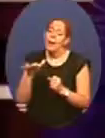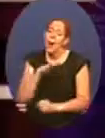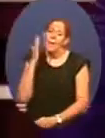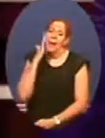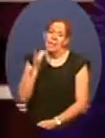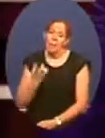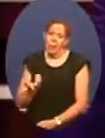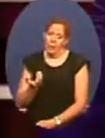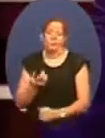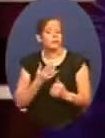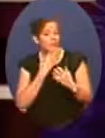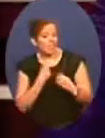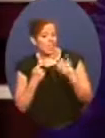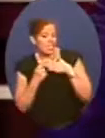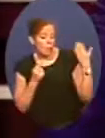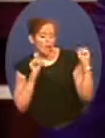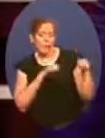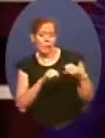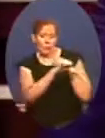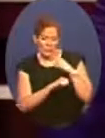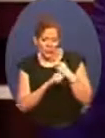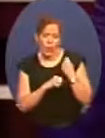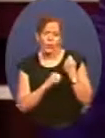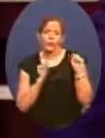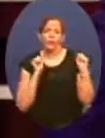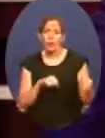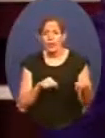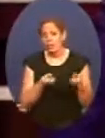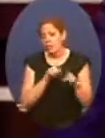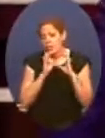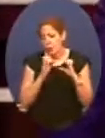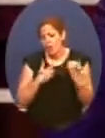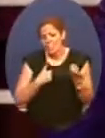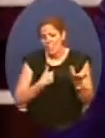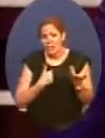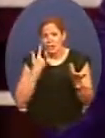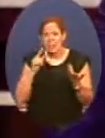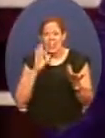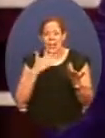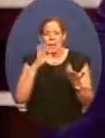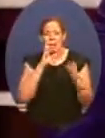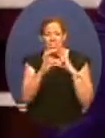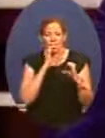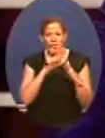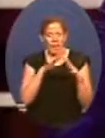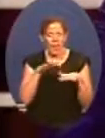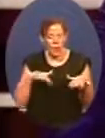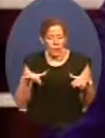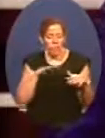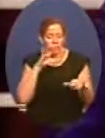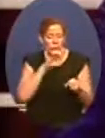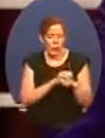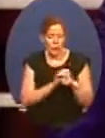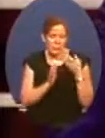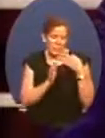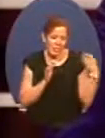השמאל האירופאי שולט באוניברסיטאות בעצם. הוא שולט, אני מניח, כמו בתקשורת אצלנו, גם רוב התקשורת האירופאית מזוהה עם השמאל.